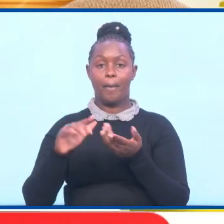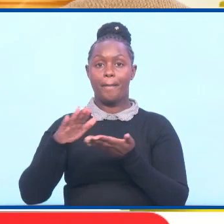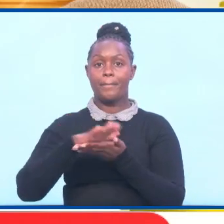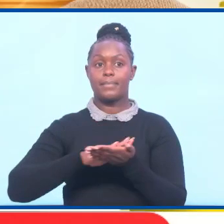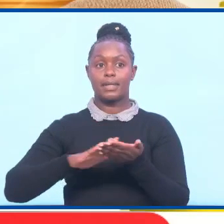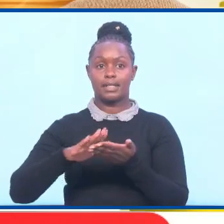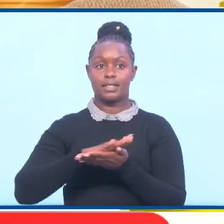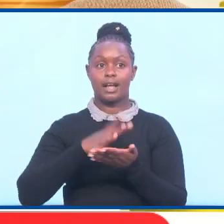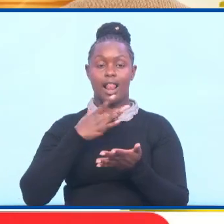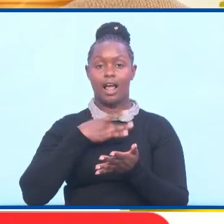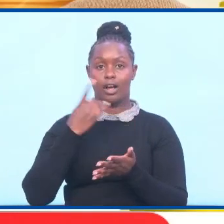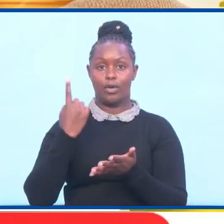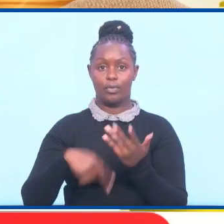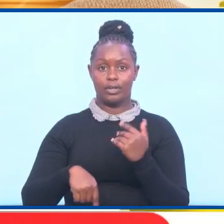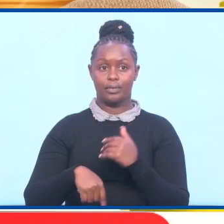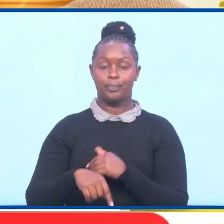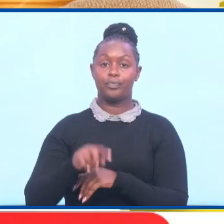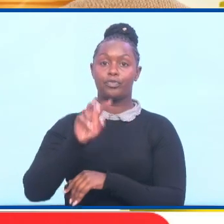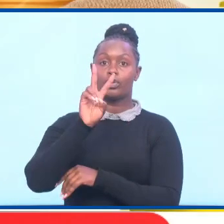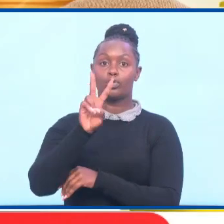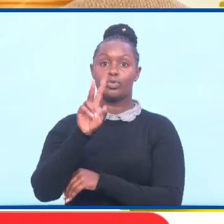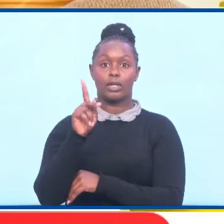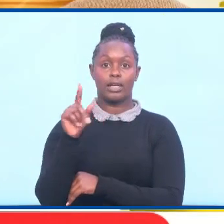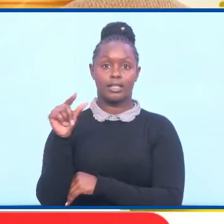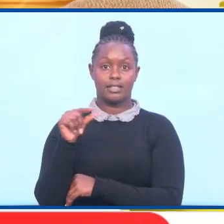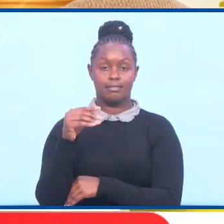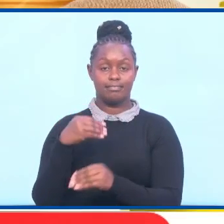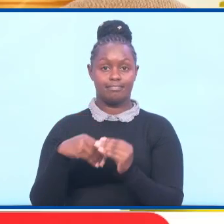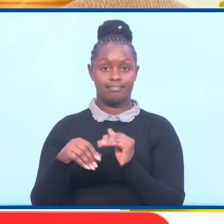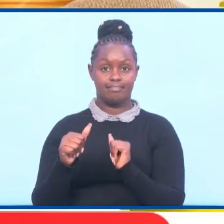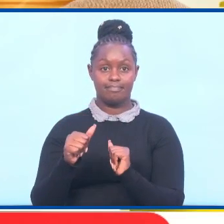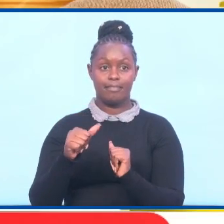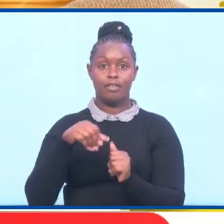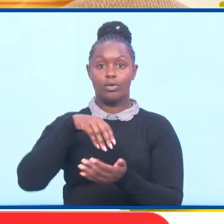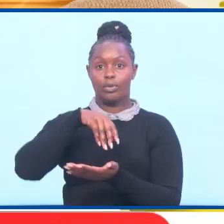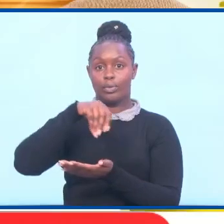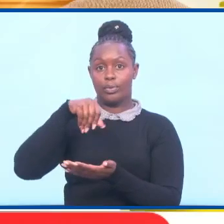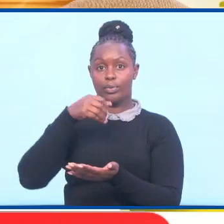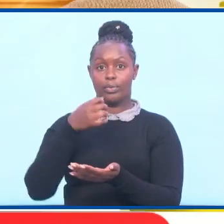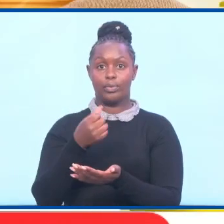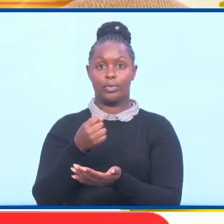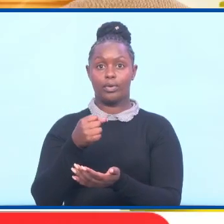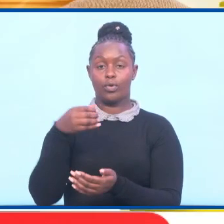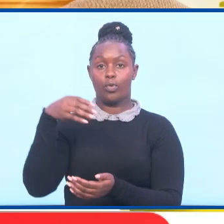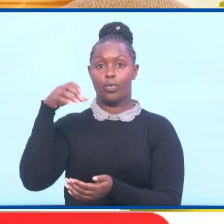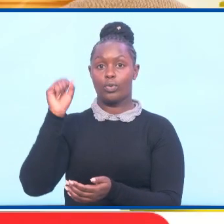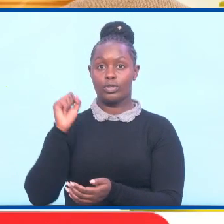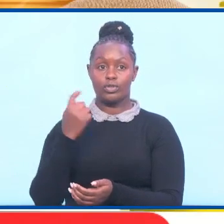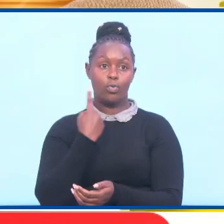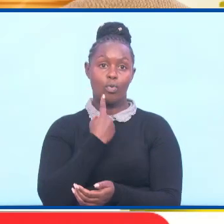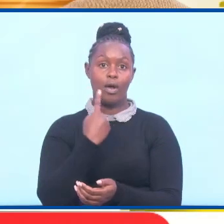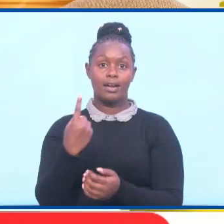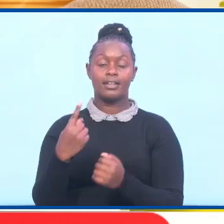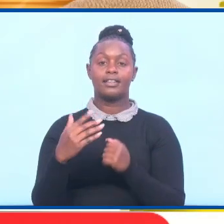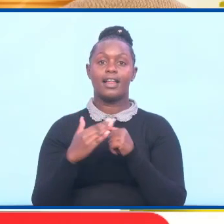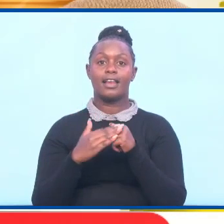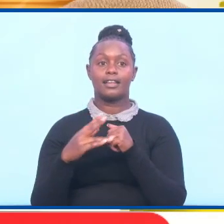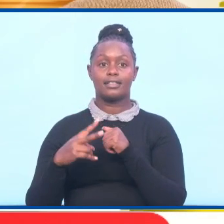ifuatavyo. Kilo mbili za unga wa mahindi ulioimarishwa ilikuwa ni shilingi